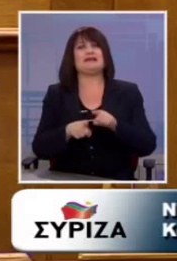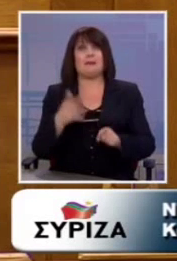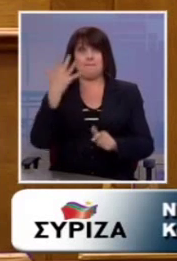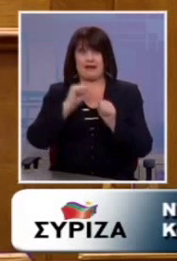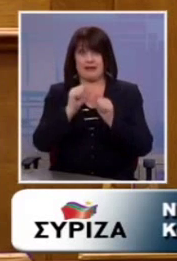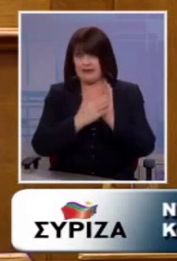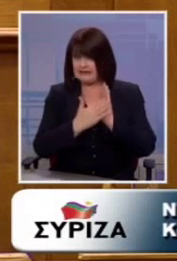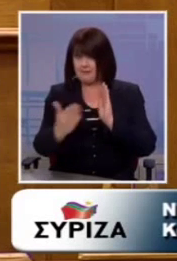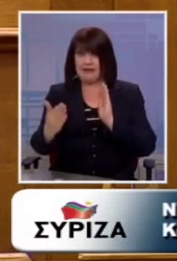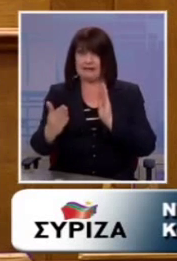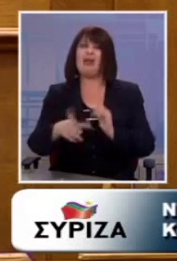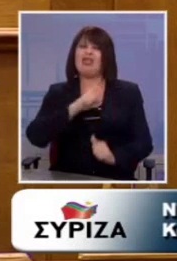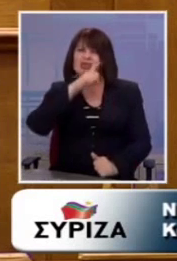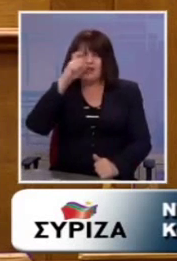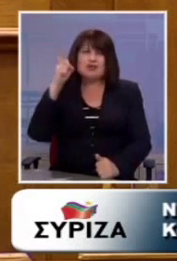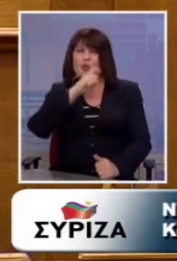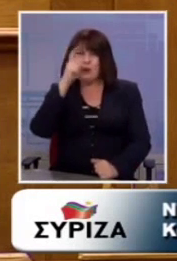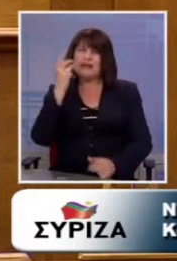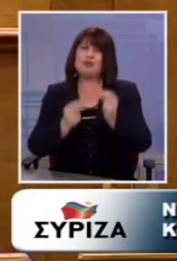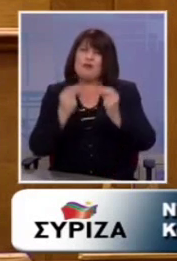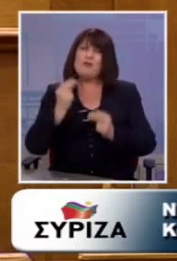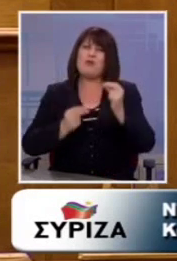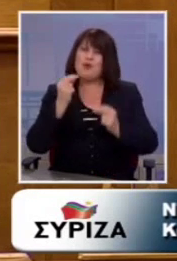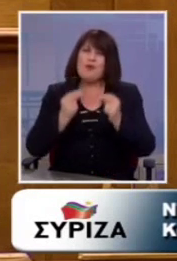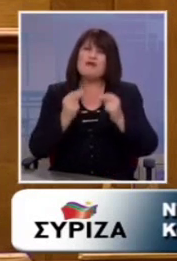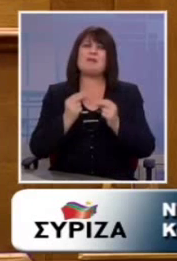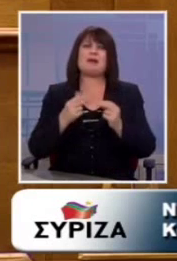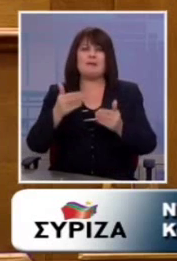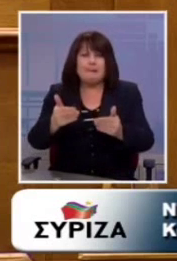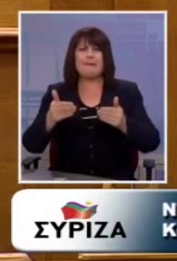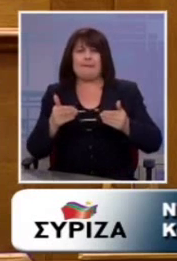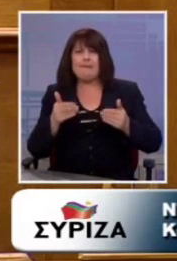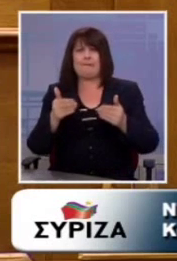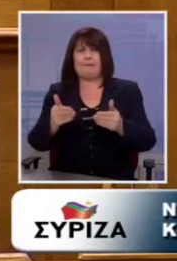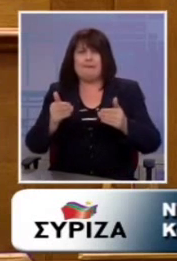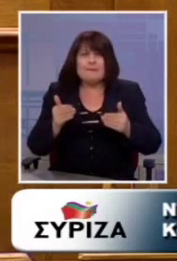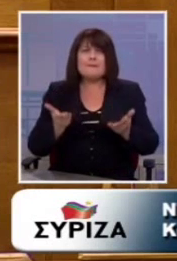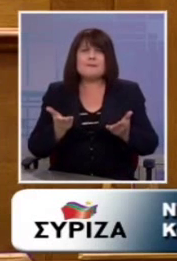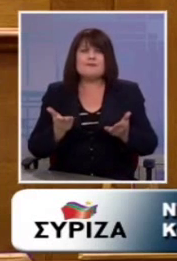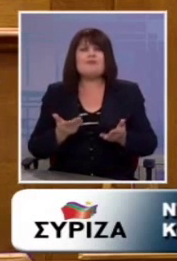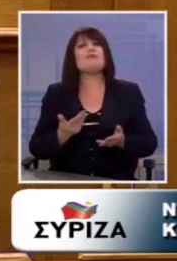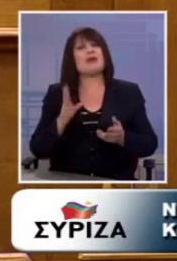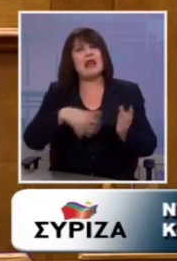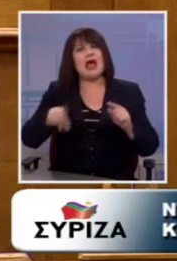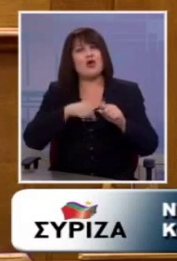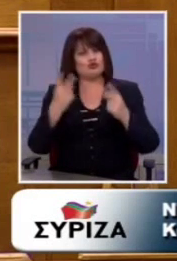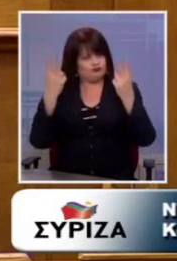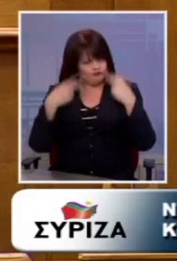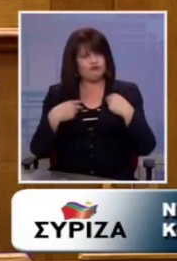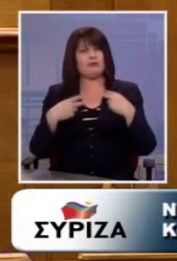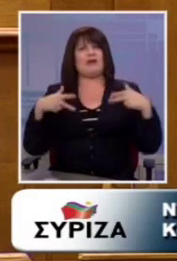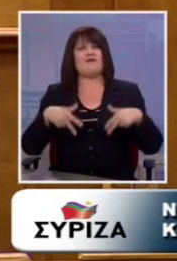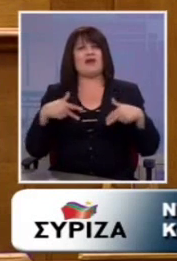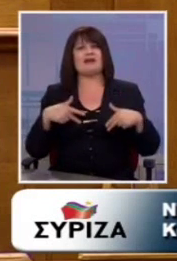μετά, παρά τις δυσκολίες, τα προβλήματα, τα πίσω μπρος, αναγνωρίζει ο λαός στην κυβέρνηση